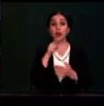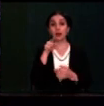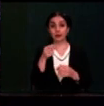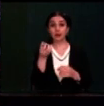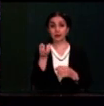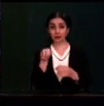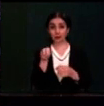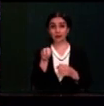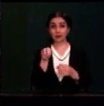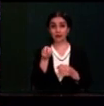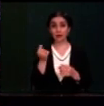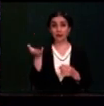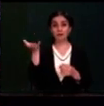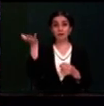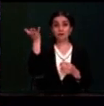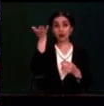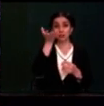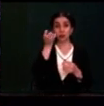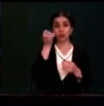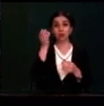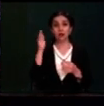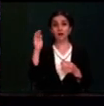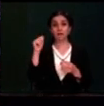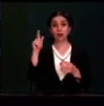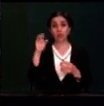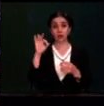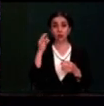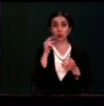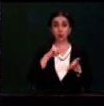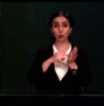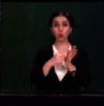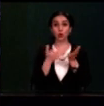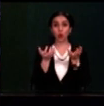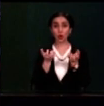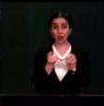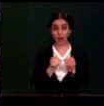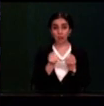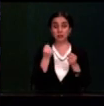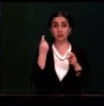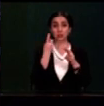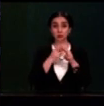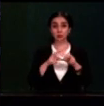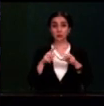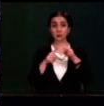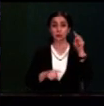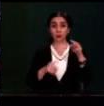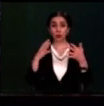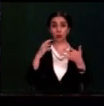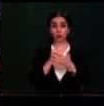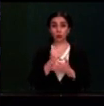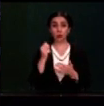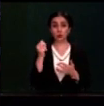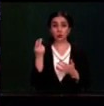yana fazoda nuqta olamiz. A nuqtamizdan alfa tekislikgacha bo'lgan masofani topish uchun